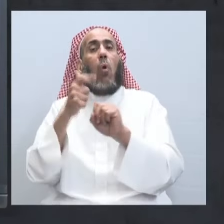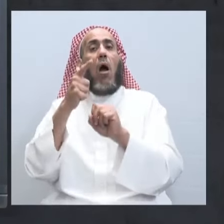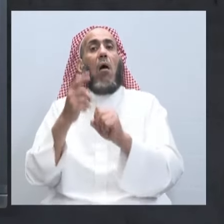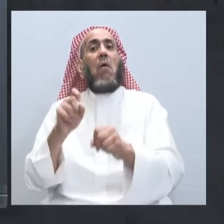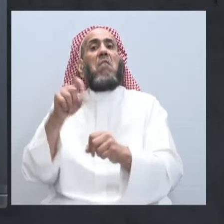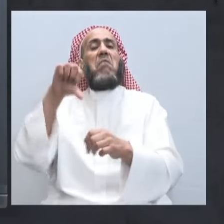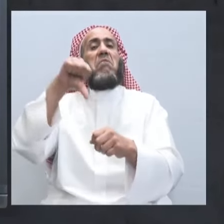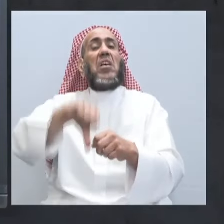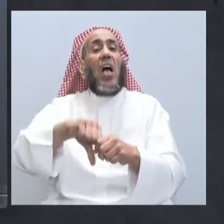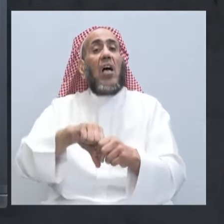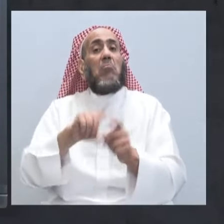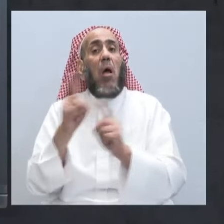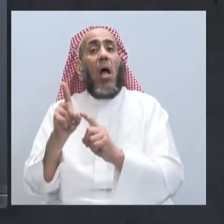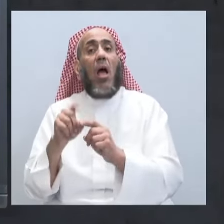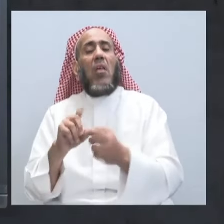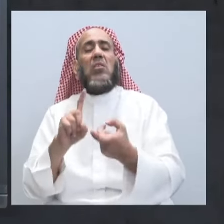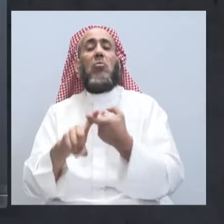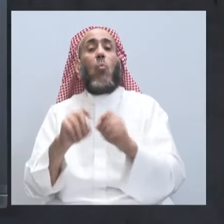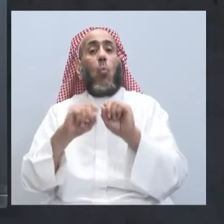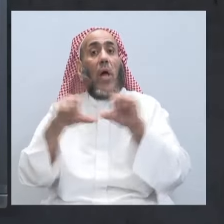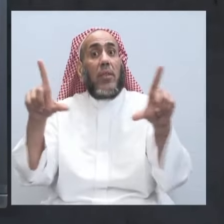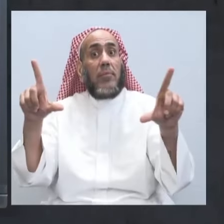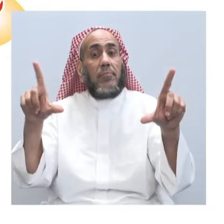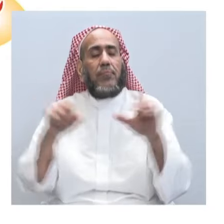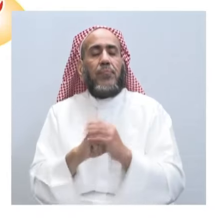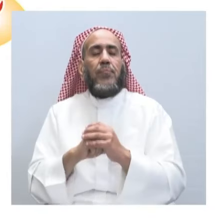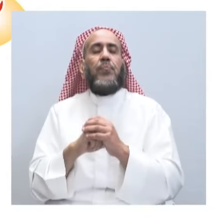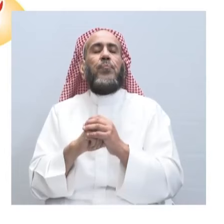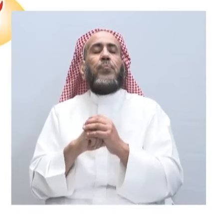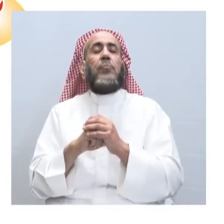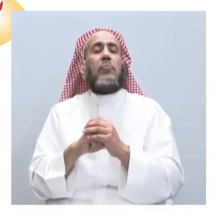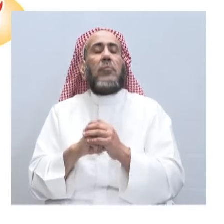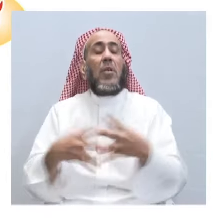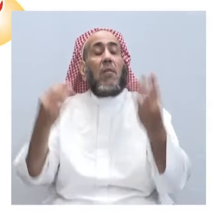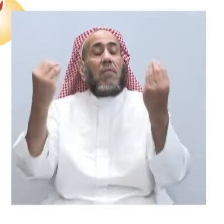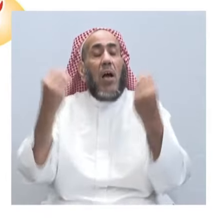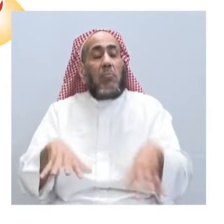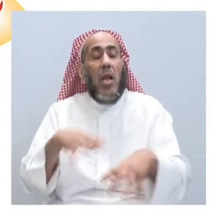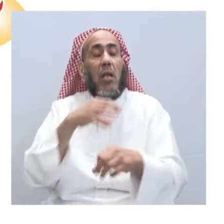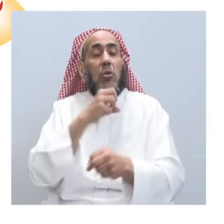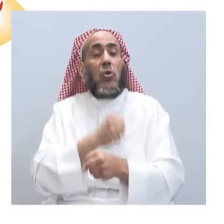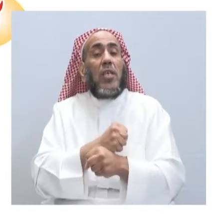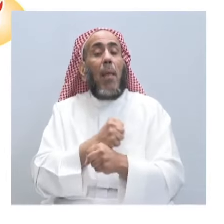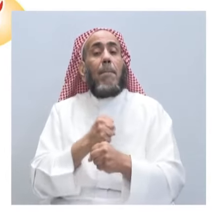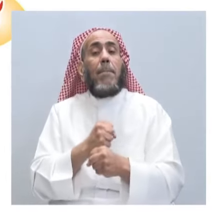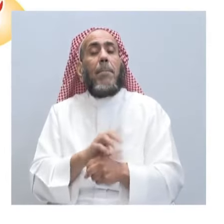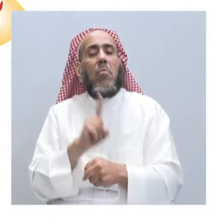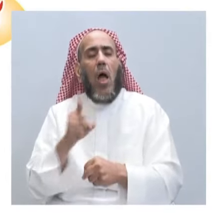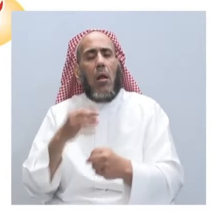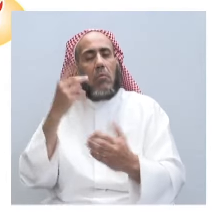هذا الامر او فساد هذا الزواج واضح فابطله النبي صلى الله عليه وسلم